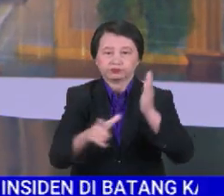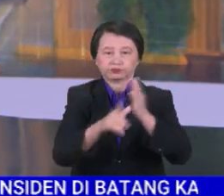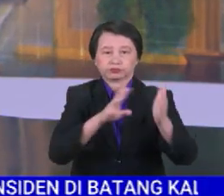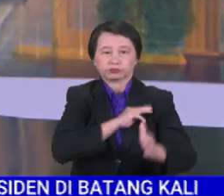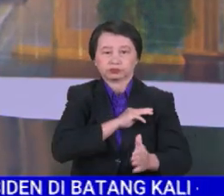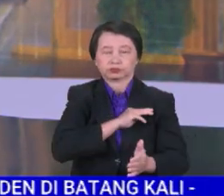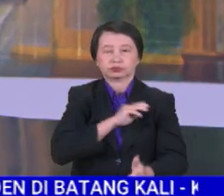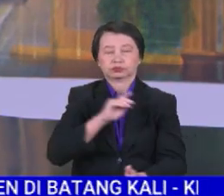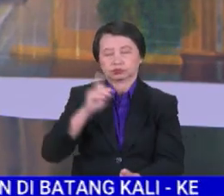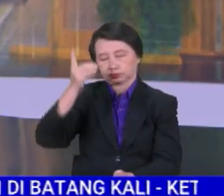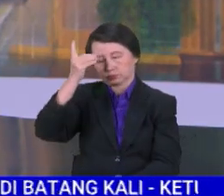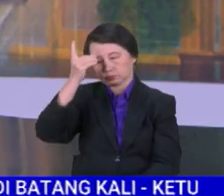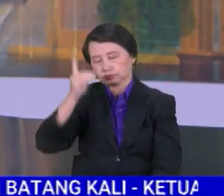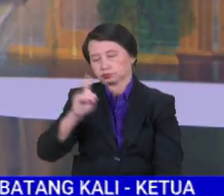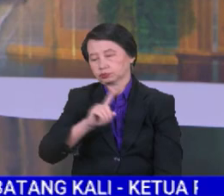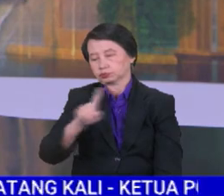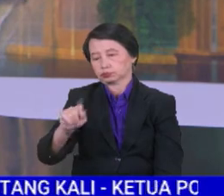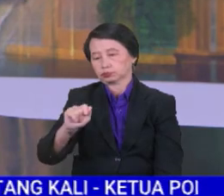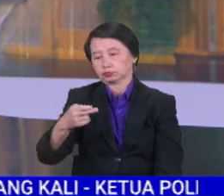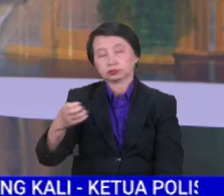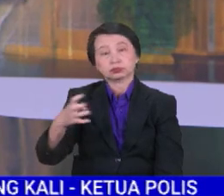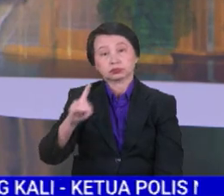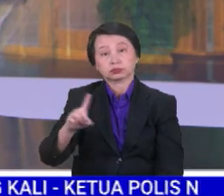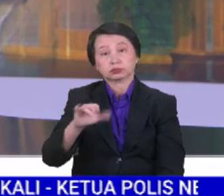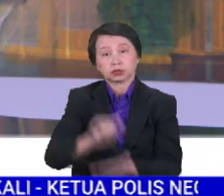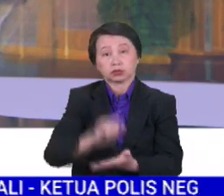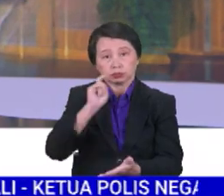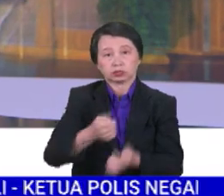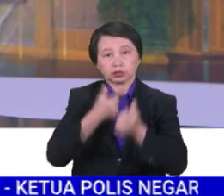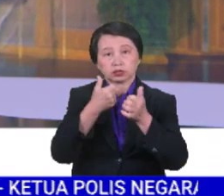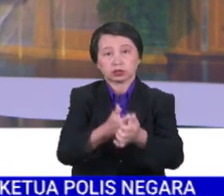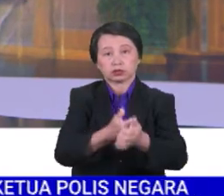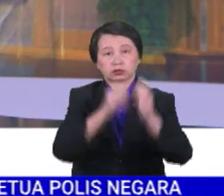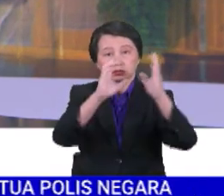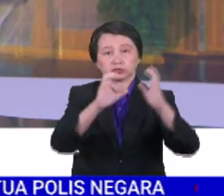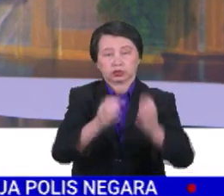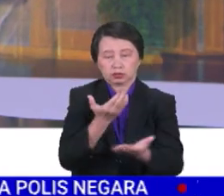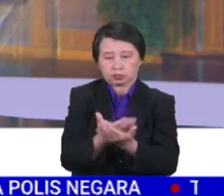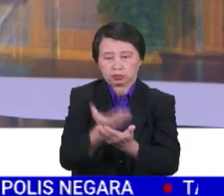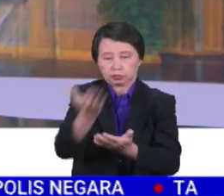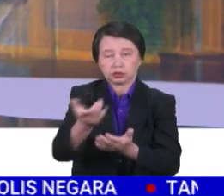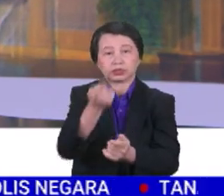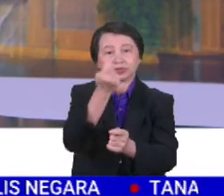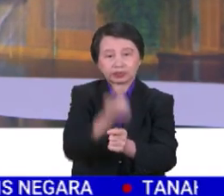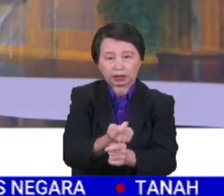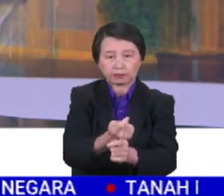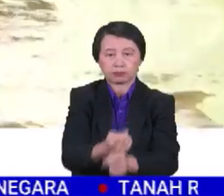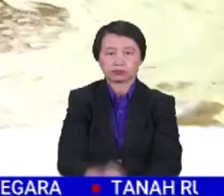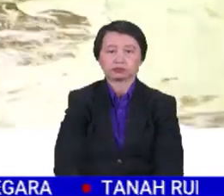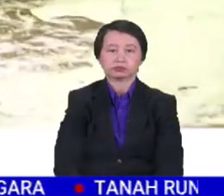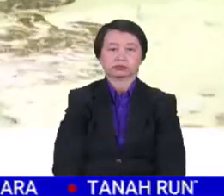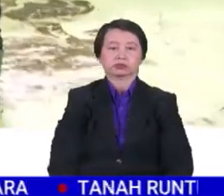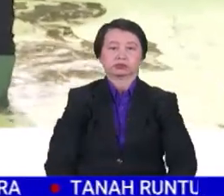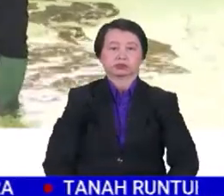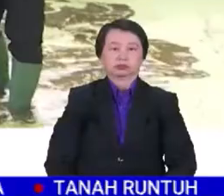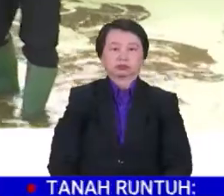Dr. Ahmad Zahid Hamidi berkata cadangan itu bagaimanapun perlu mengikut tata cara pembelian ditetapkan.